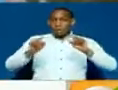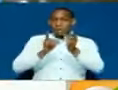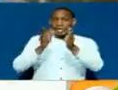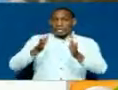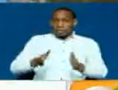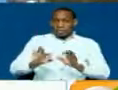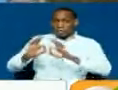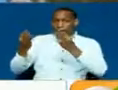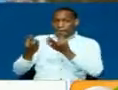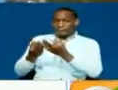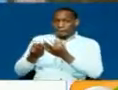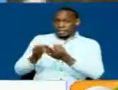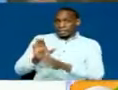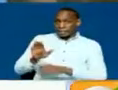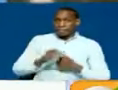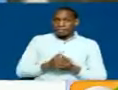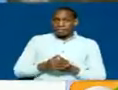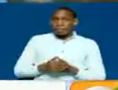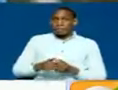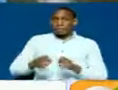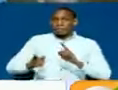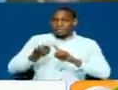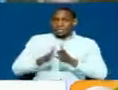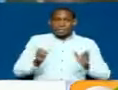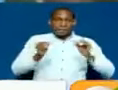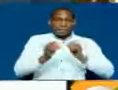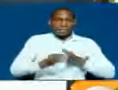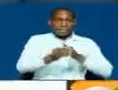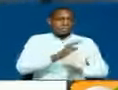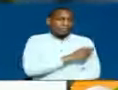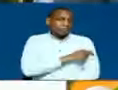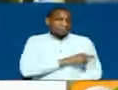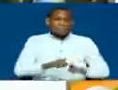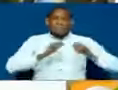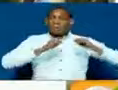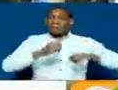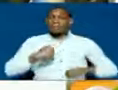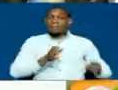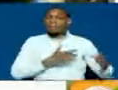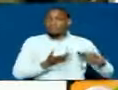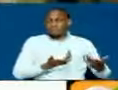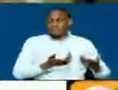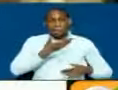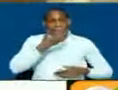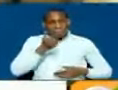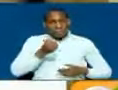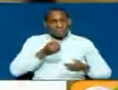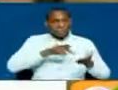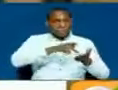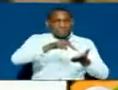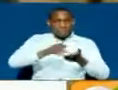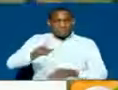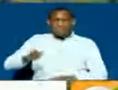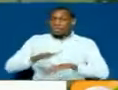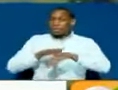Daktari Kamuri, familia ya Vincent Odipo inastahili kukutana na uongozi wa hospitali na kukubaliana kuhusu njia mwafaka ya kulipa